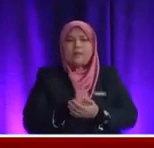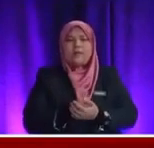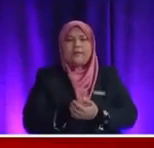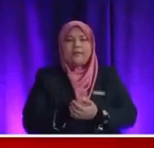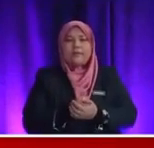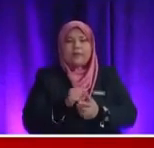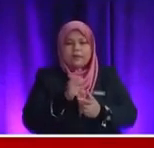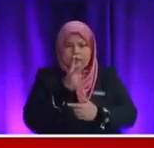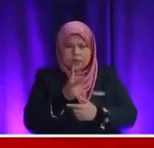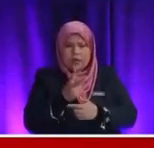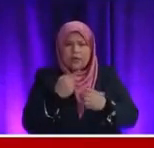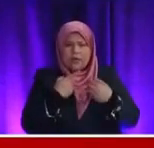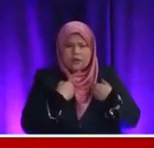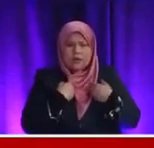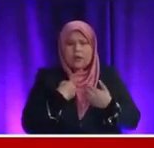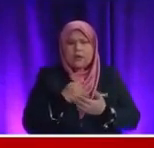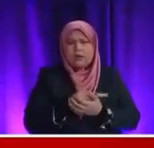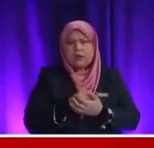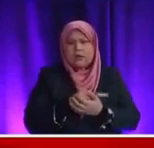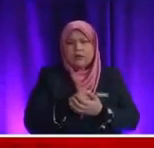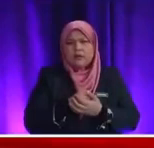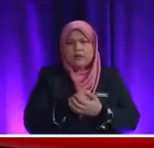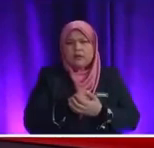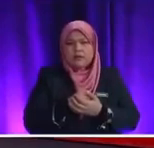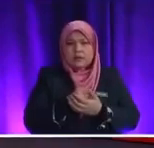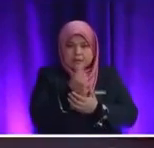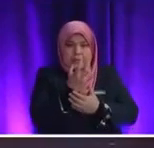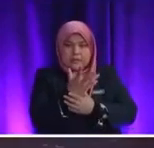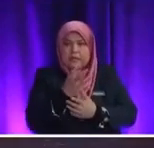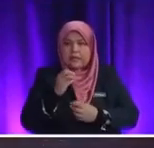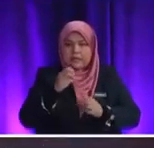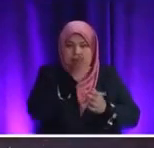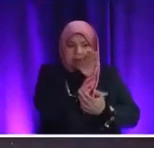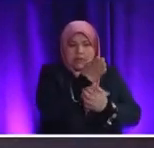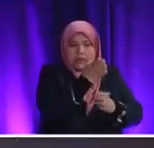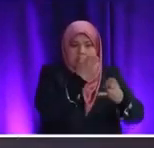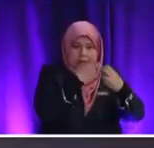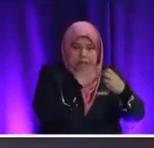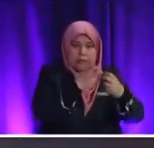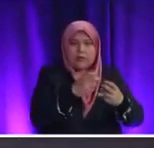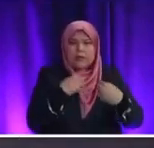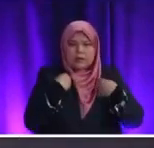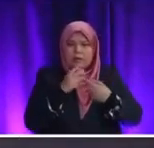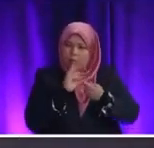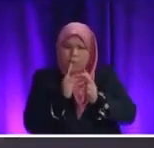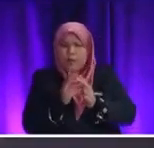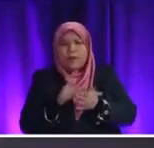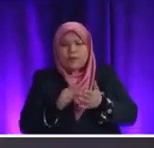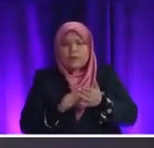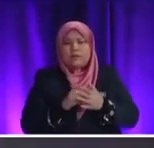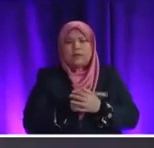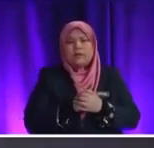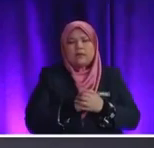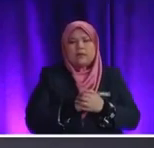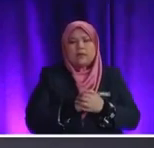lihat juga Adakah dalam sel elektrolitik ini dia akan menghasilkan sebarang perubahan Oke boleh ya